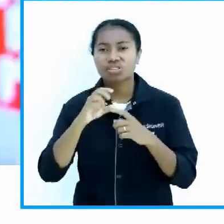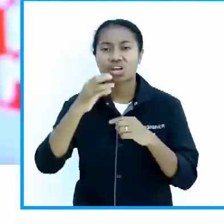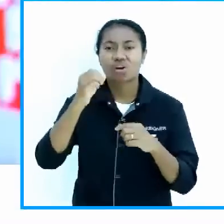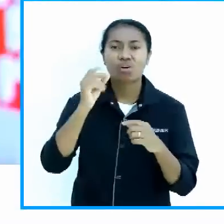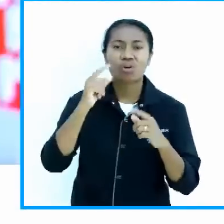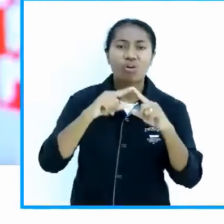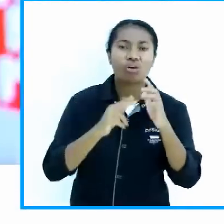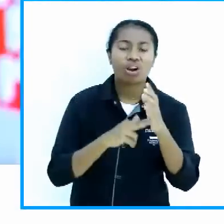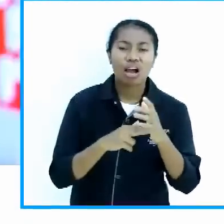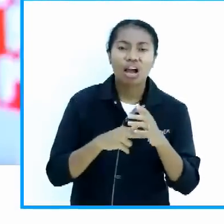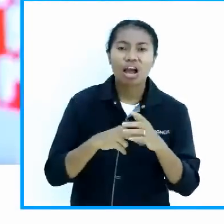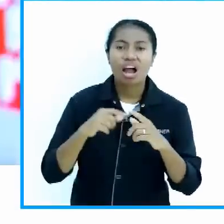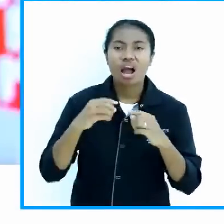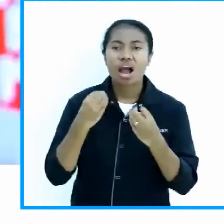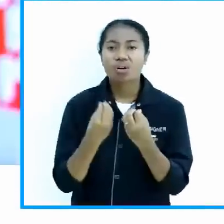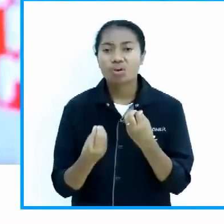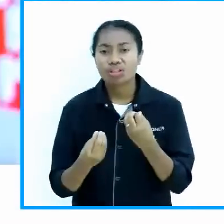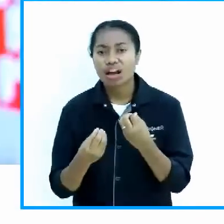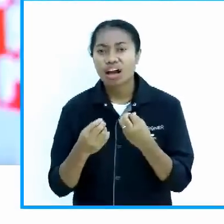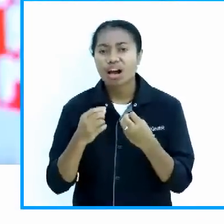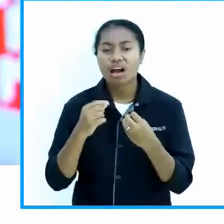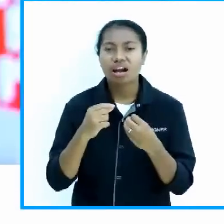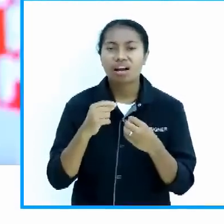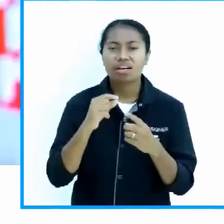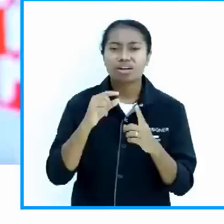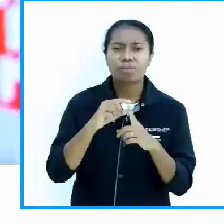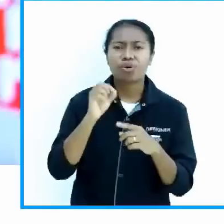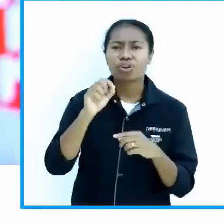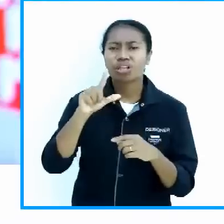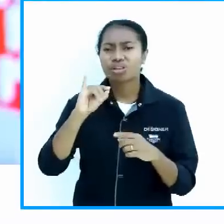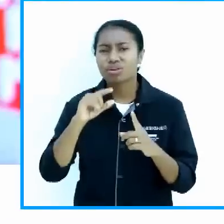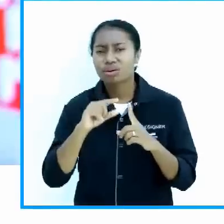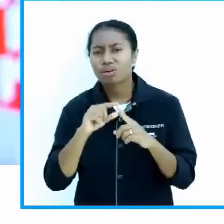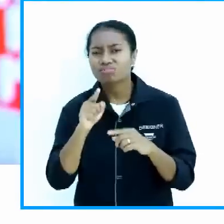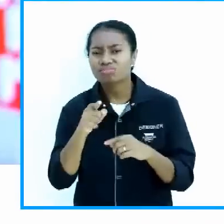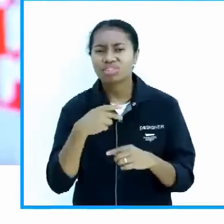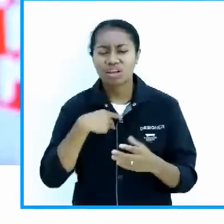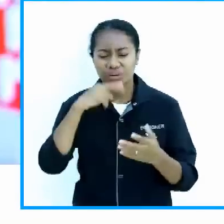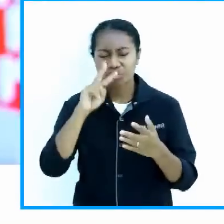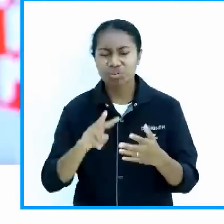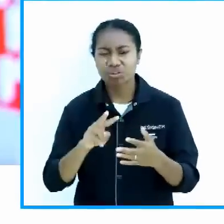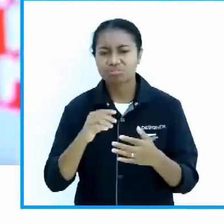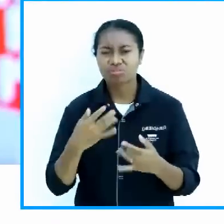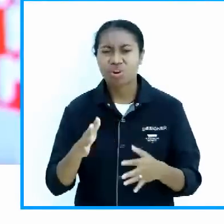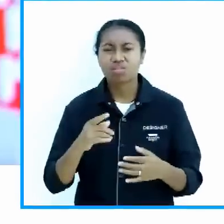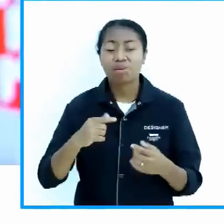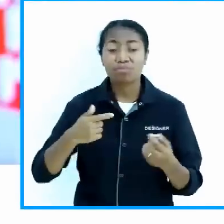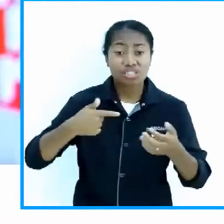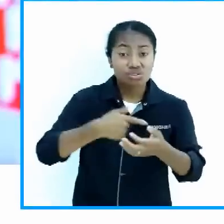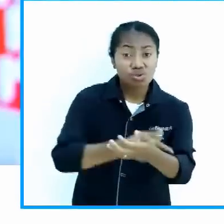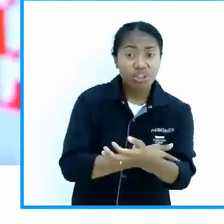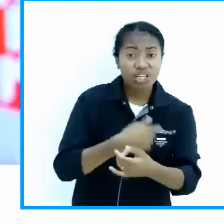disuntik polio lumpuh, habis disuntik kaki gajah, cedera, cacat, meninggal, dan lain-lain. Nah,